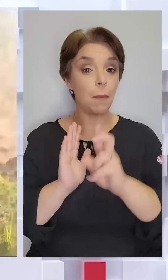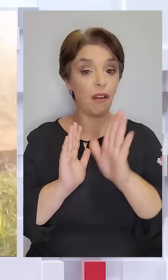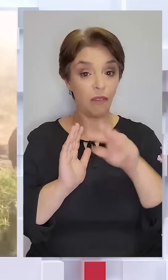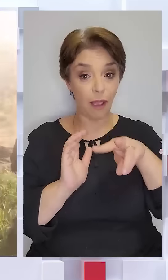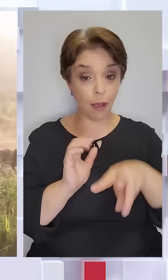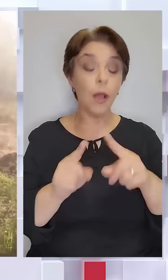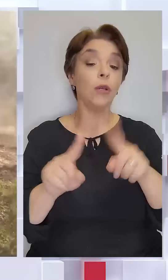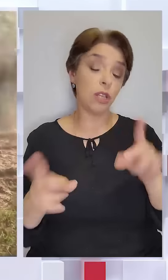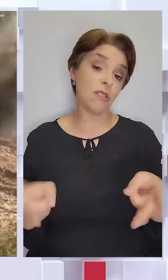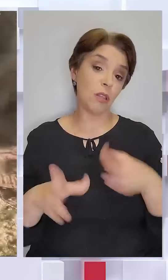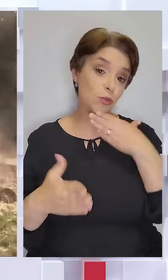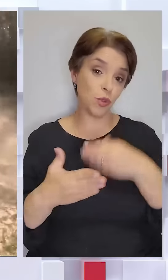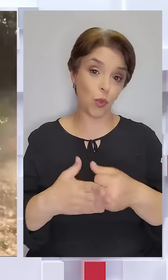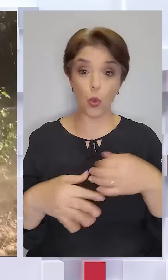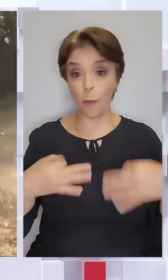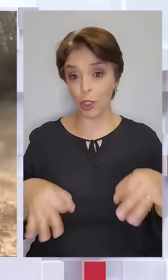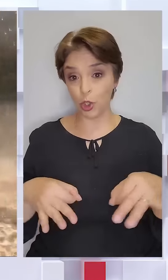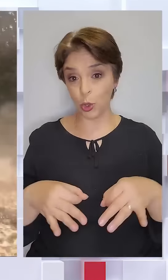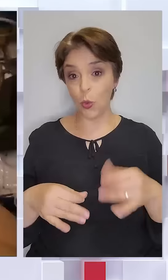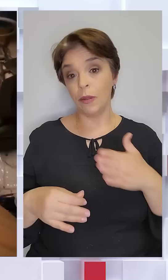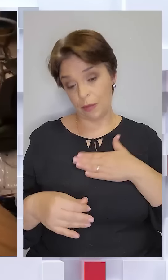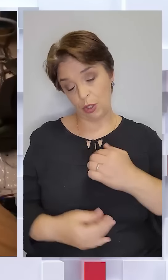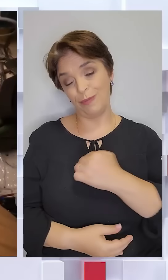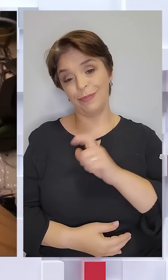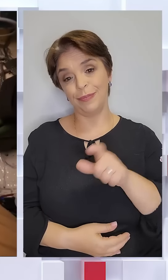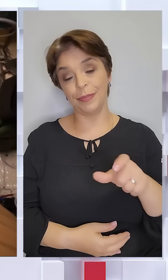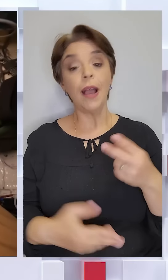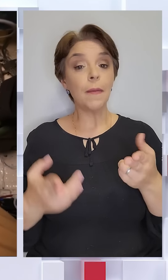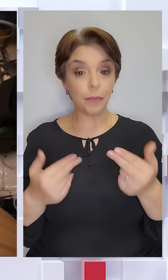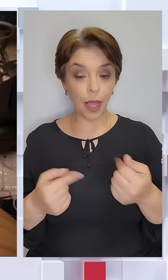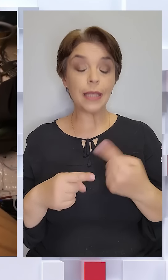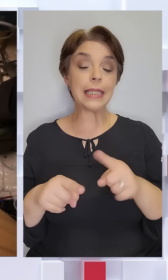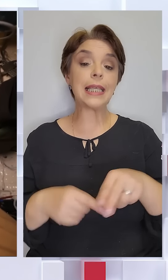Т-80БВМ теж залишив свою бронемашину десантникам. Так, це